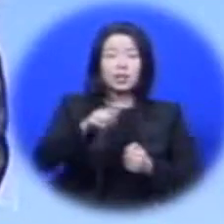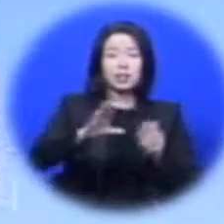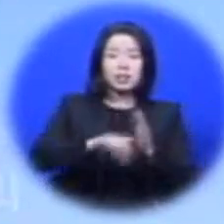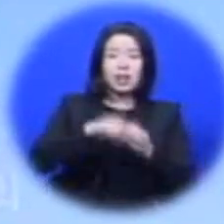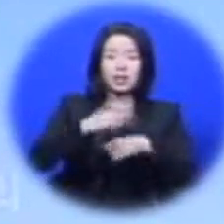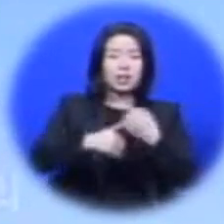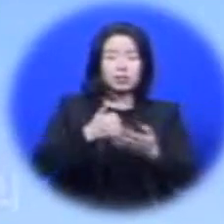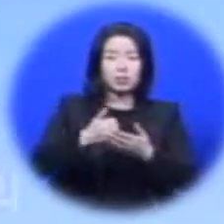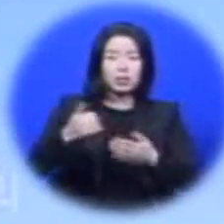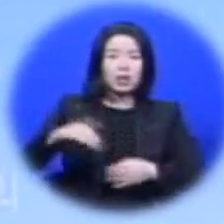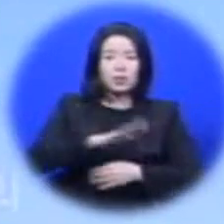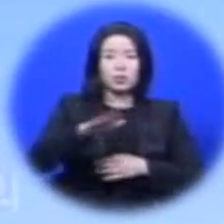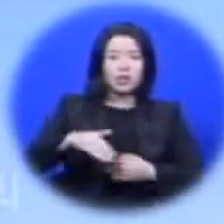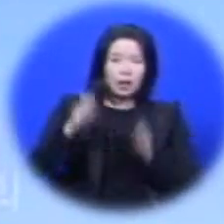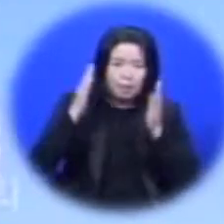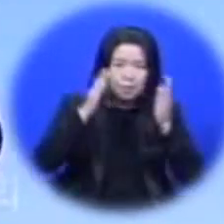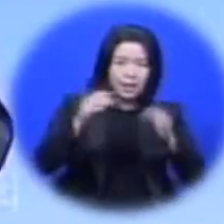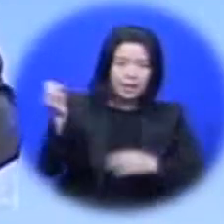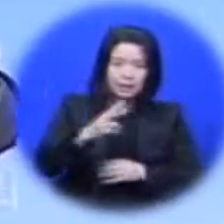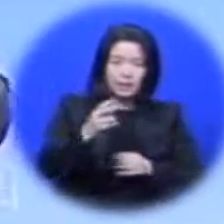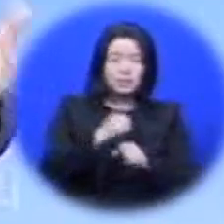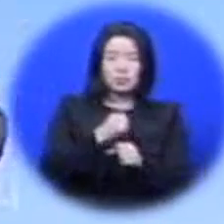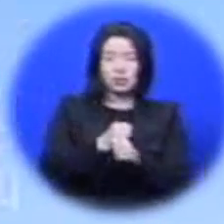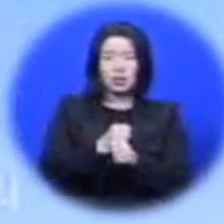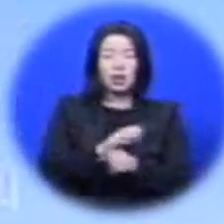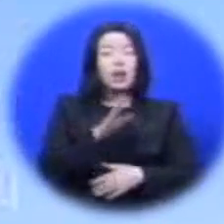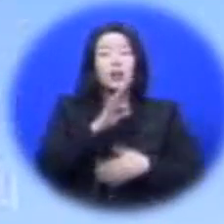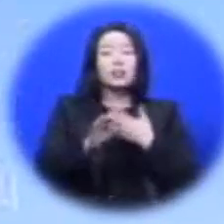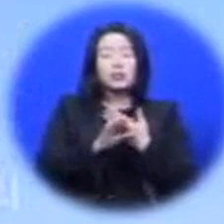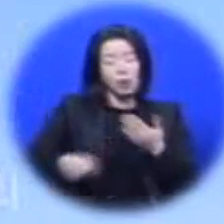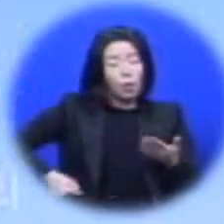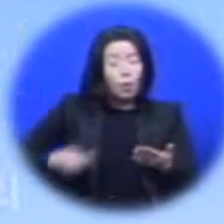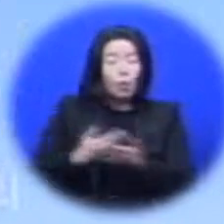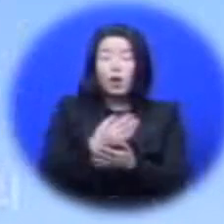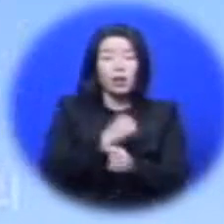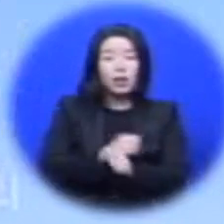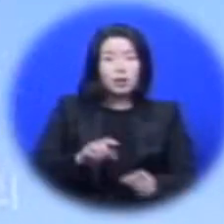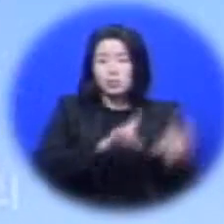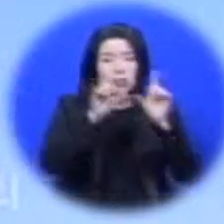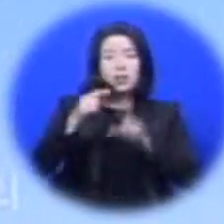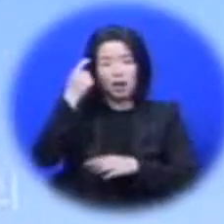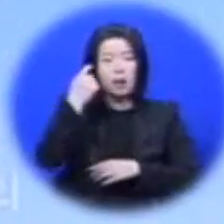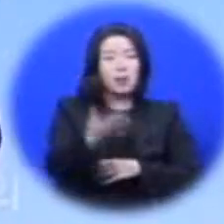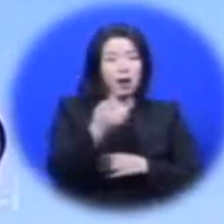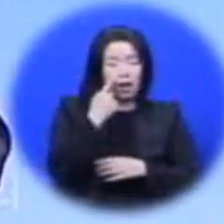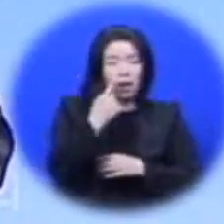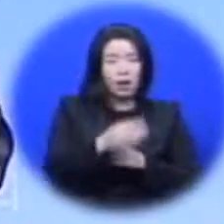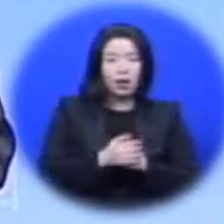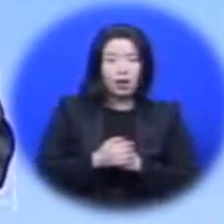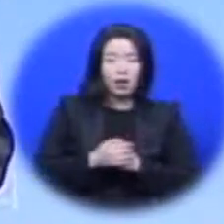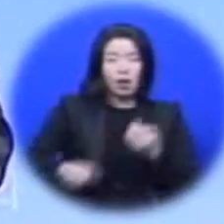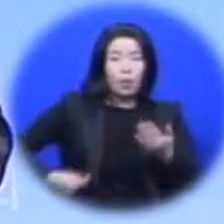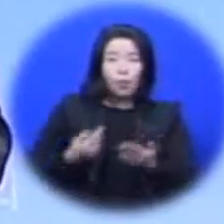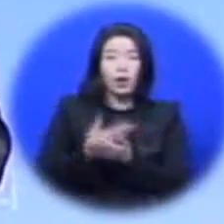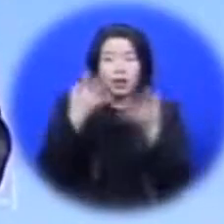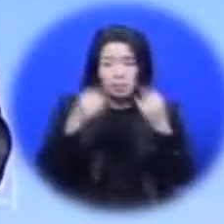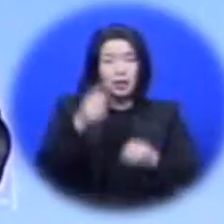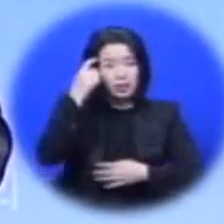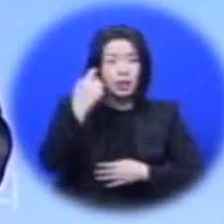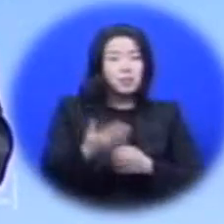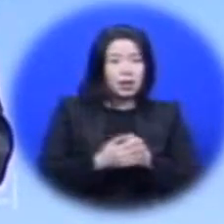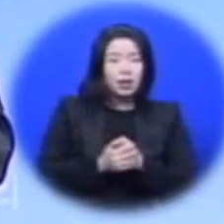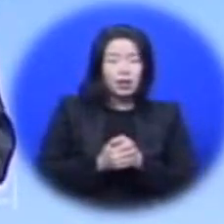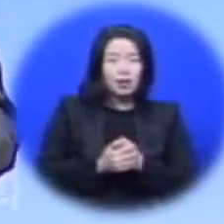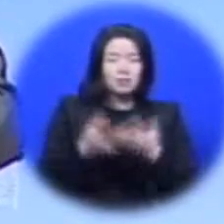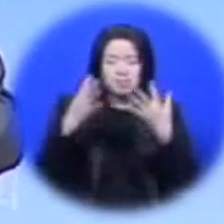하나님께서 우리에게 방향을 정해주시기를. 그러면 회개하며 살면 되잖아요. 회개하면. 회개할 건 많다며. 무지